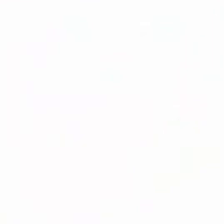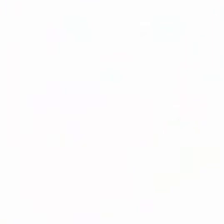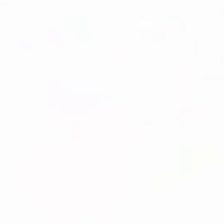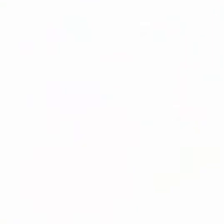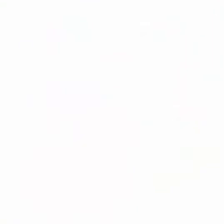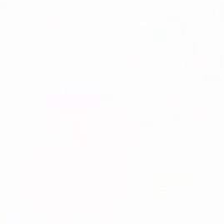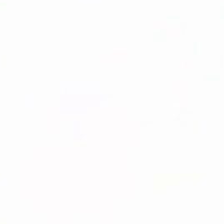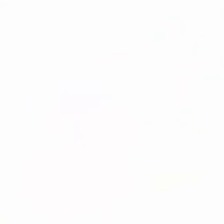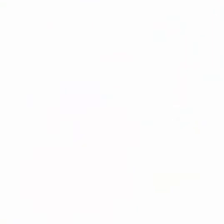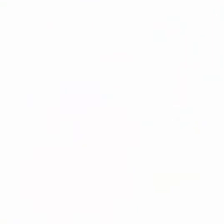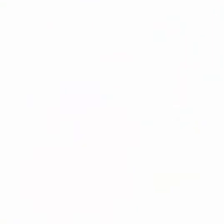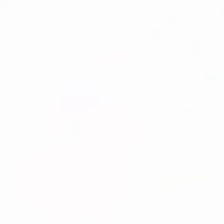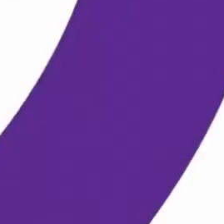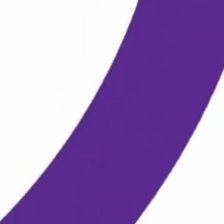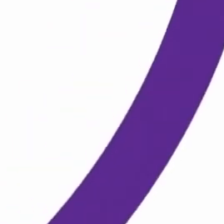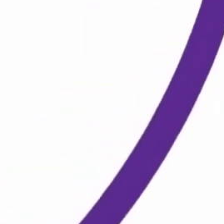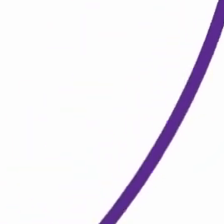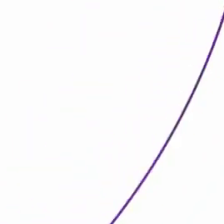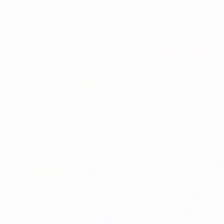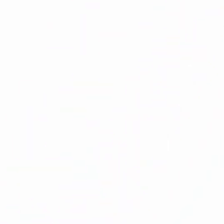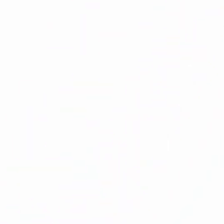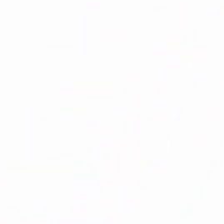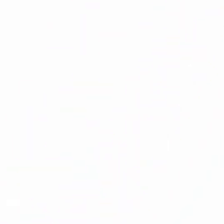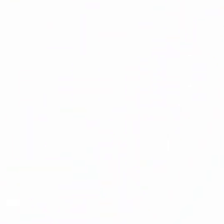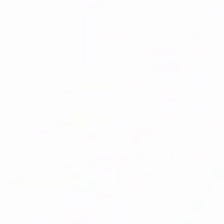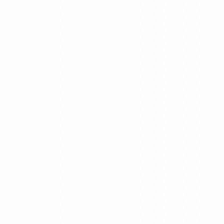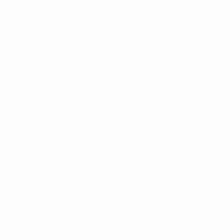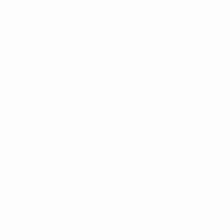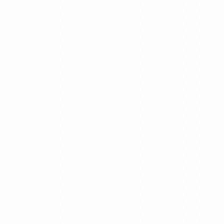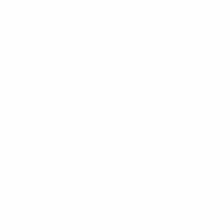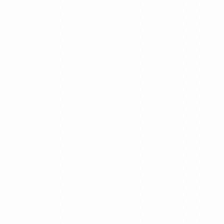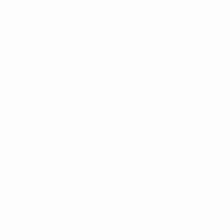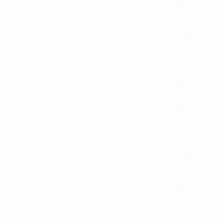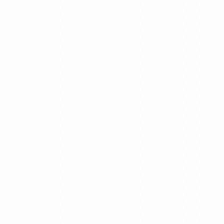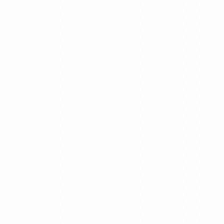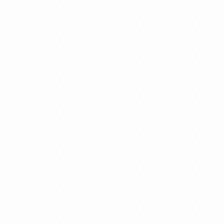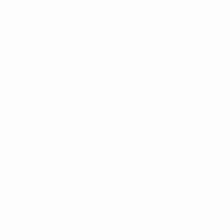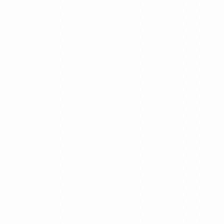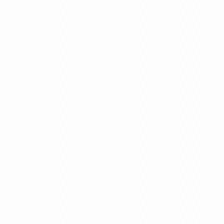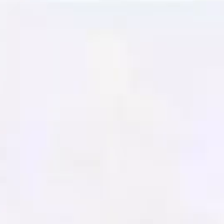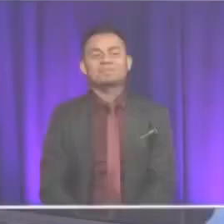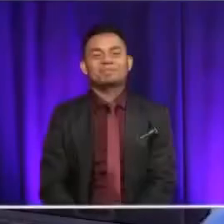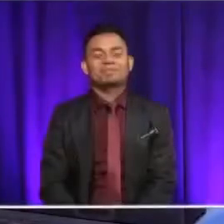Didik TV KPM. Didik TV KPM.